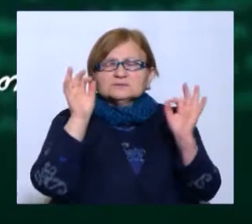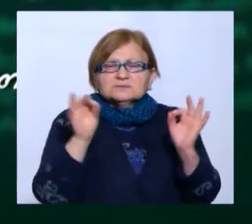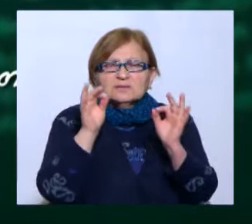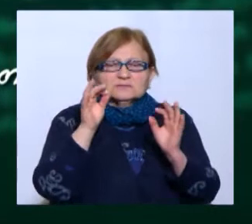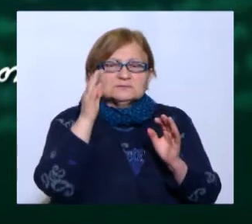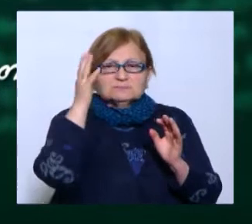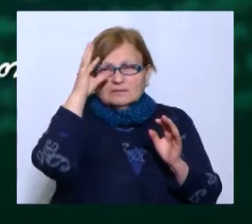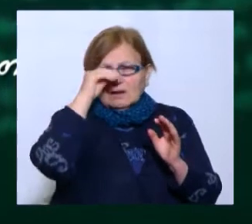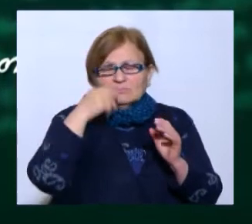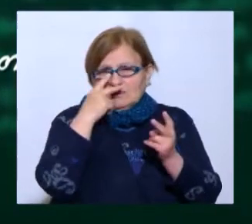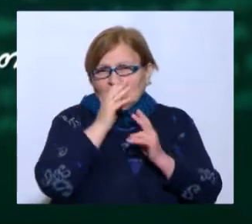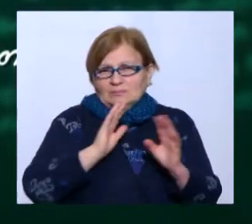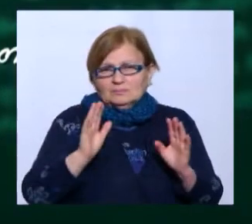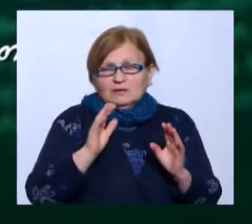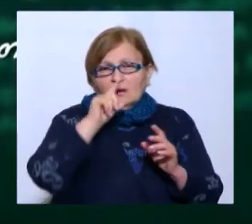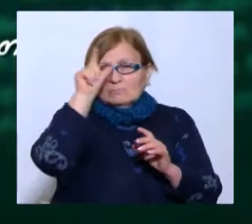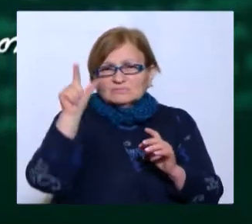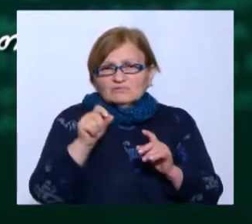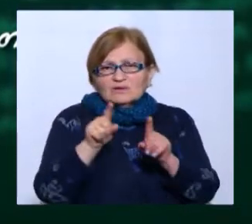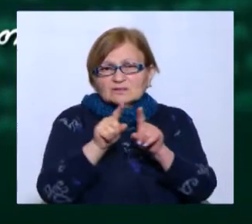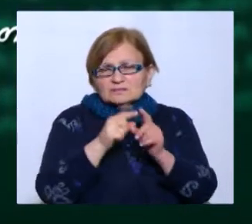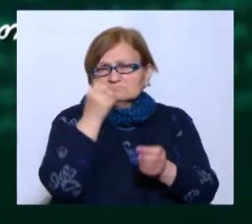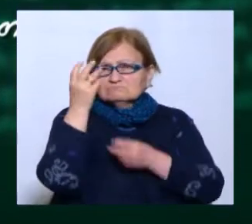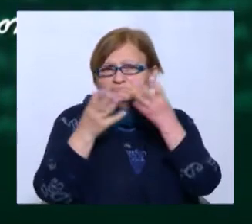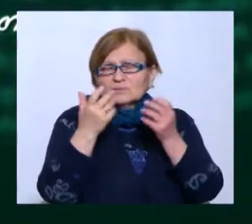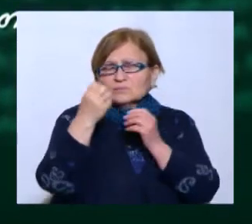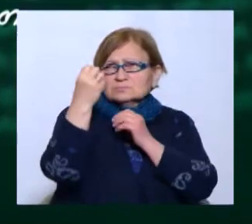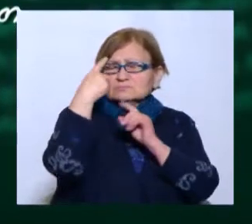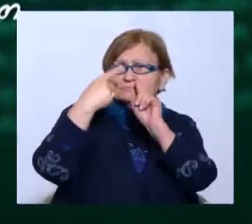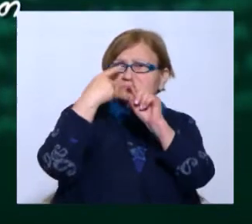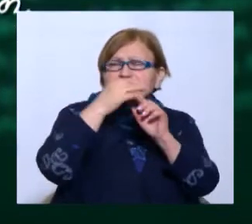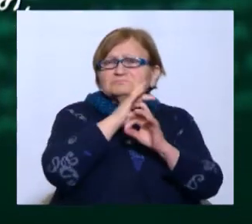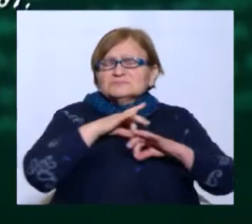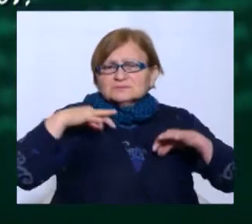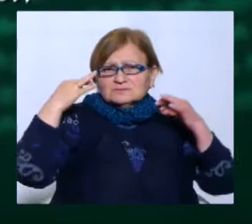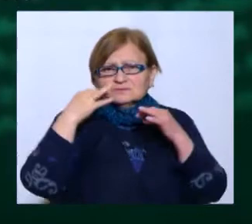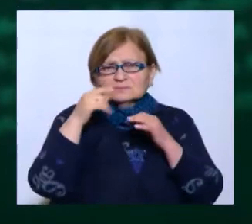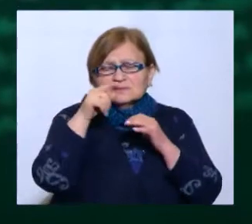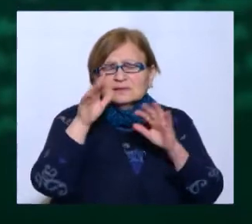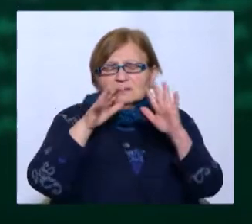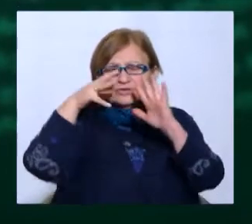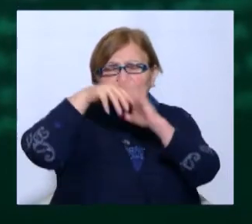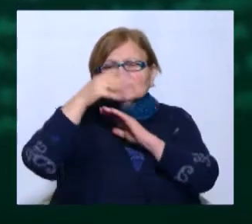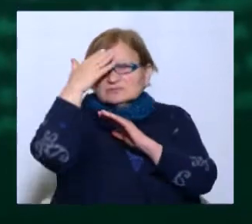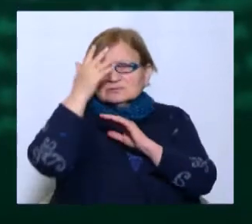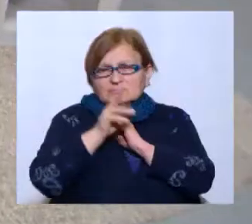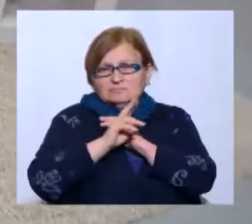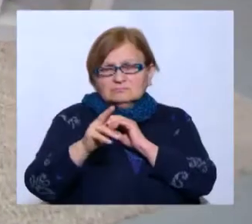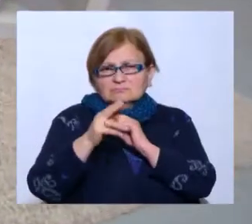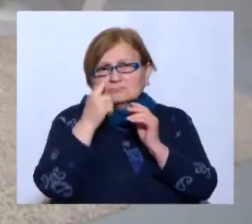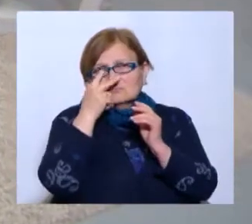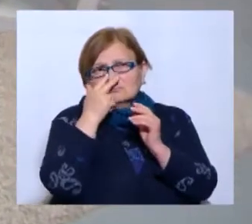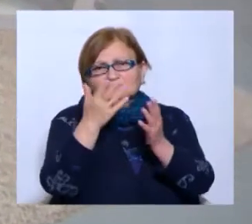მახსოვს. თვარე თითქოს ზამბახია შუქთა მკრთალი მძივით და მის შუქში გახვეული მსუბუქ სიზმარივით